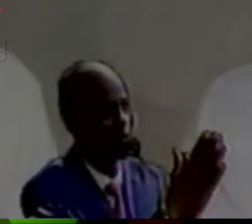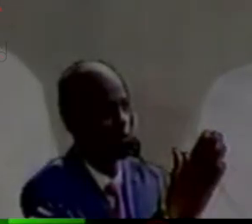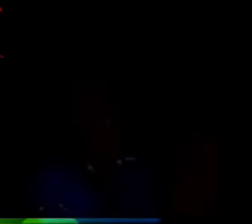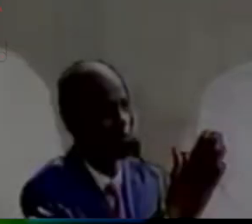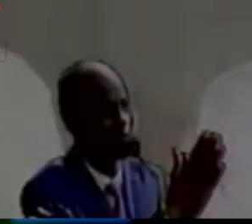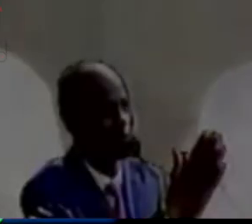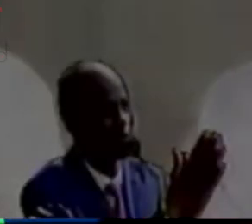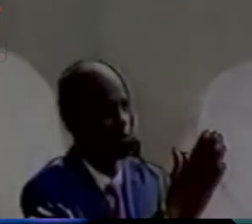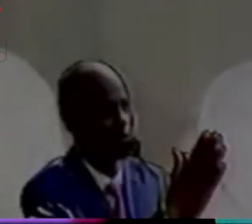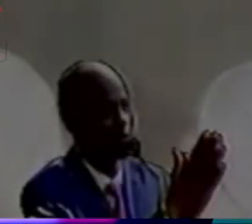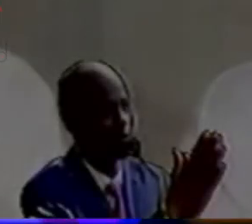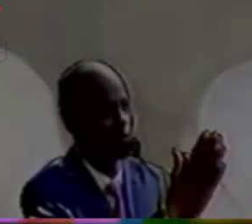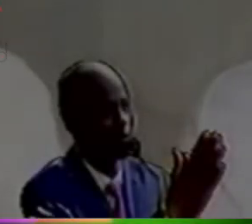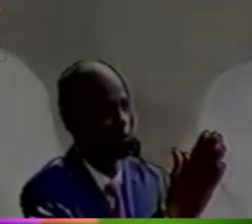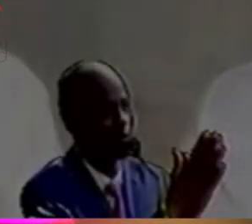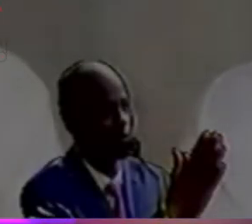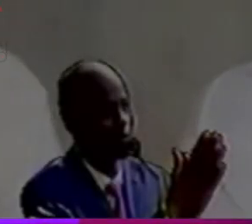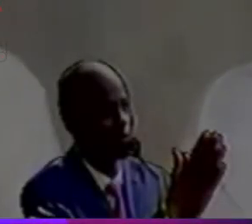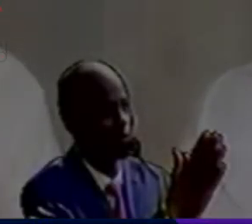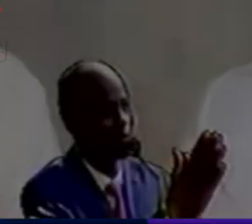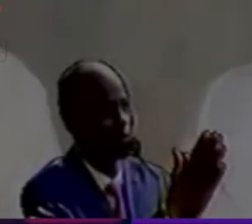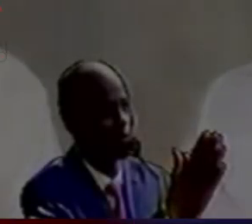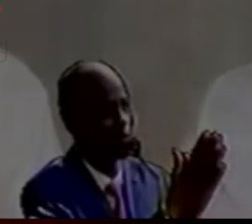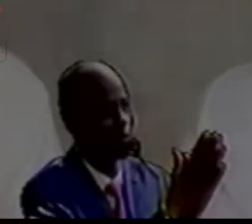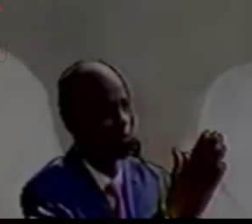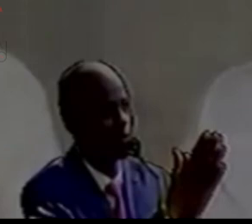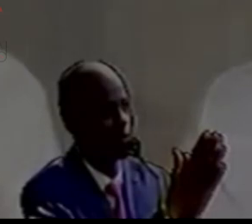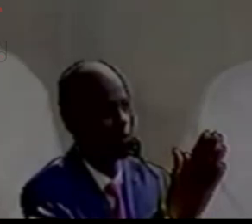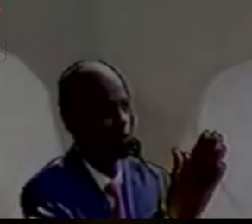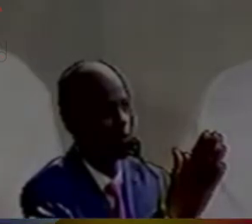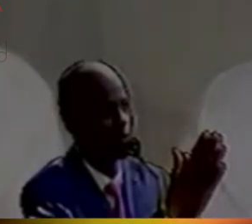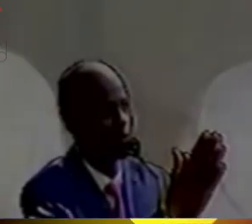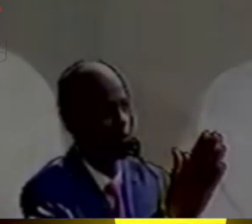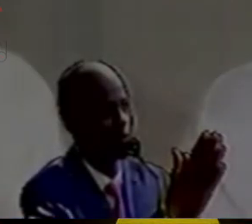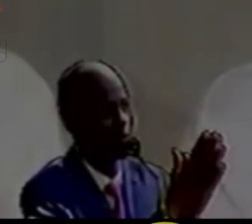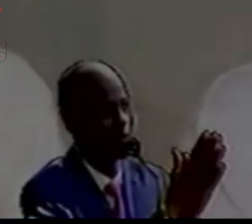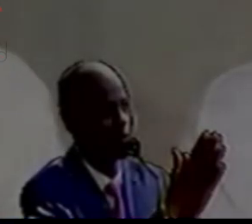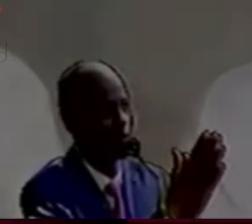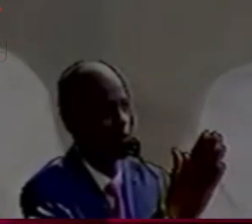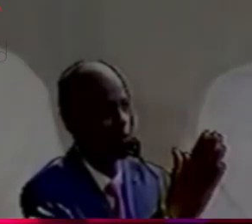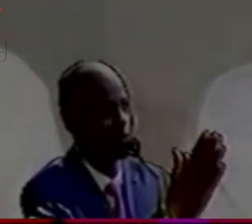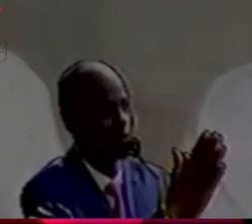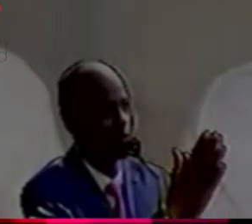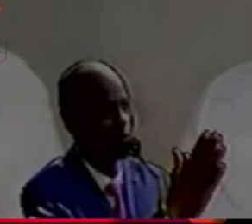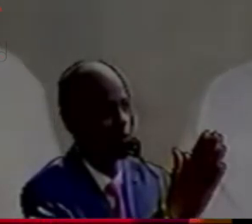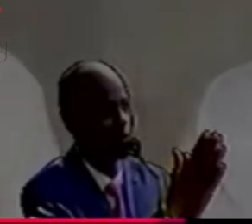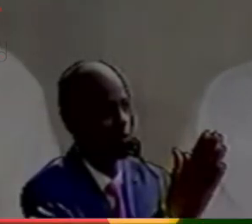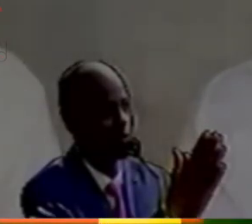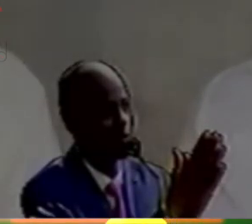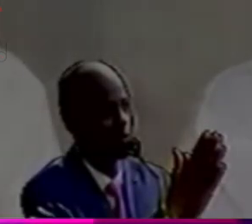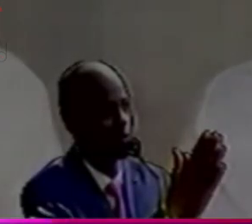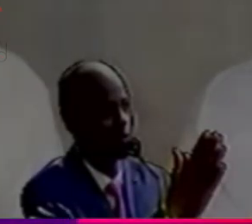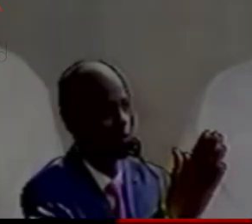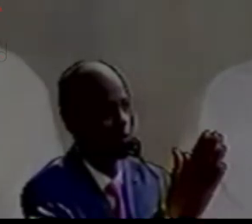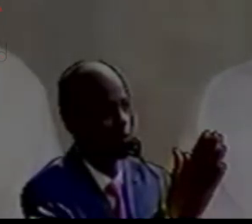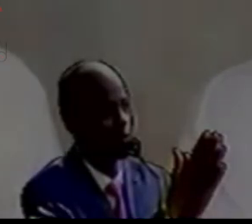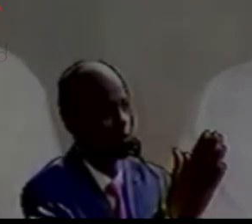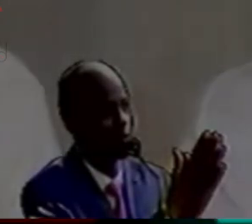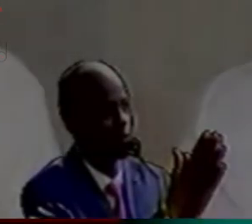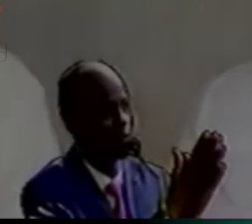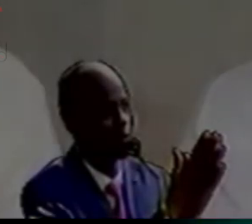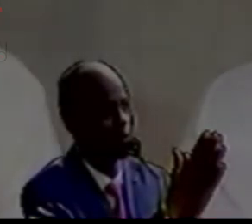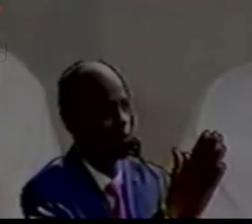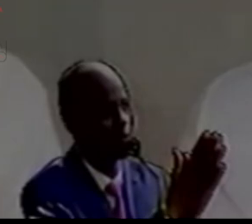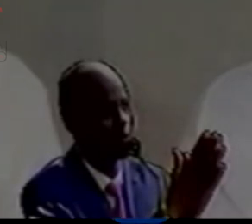16h. Et ensuite, nous avons Compass qui trouve dans Pétionville rue Métélis, dans numéro 35, que tout le monde capable passer, sortit lundi pour